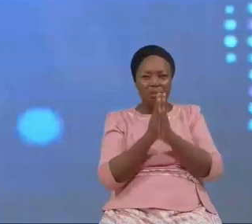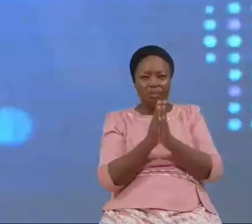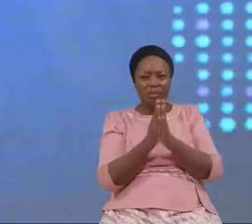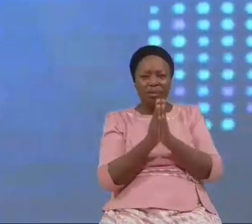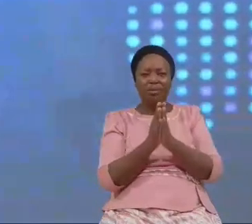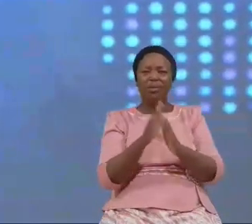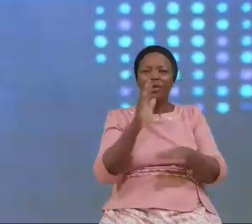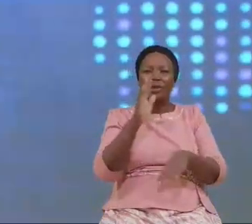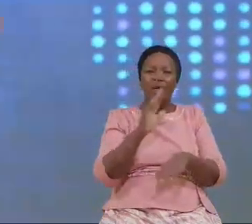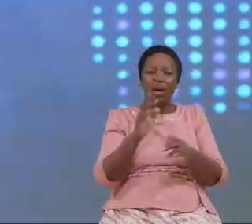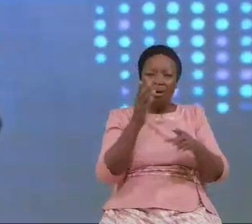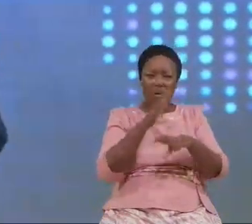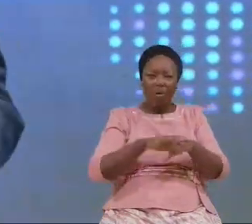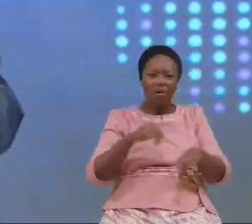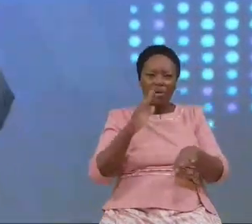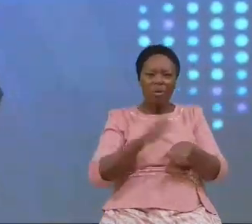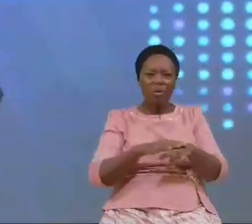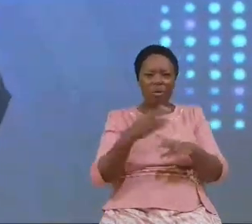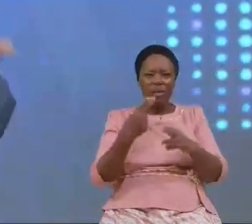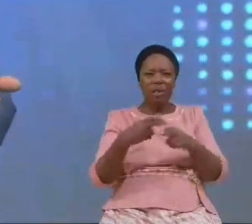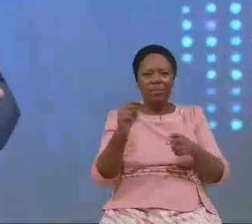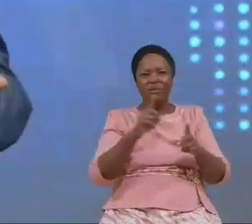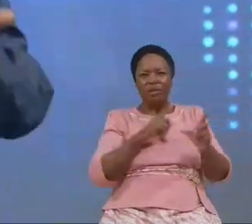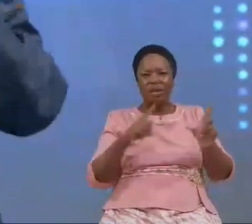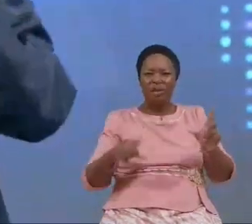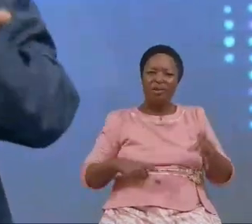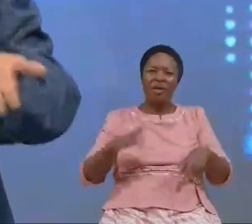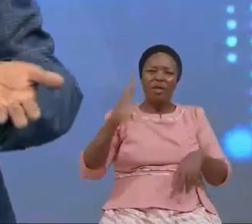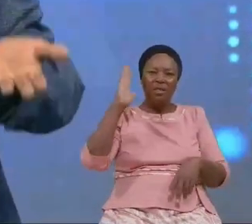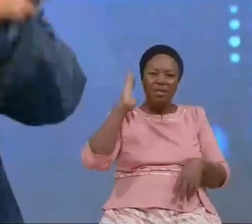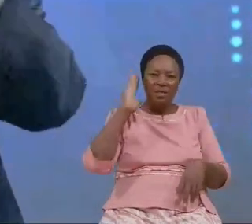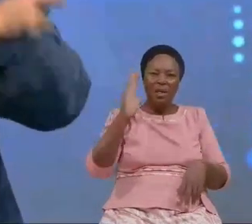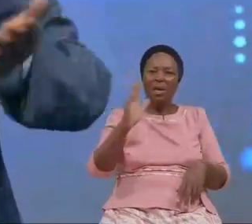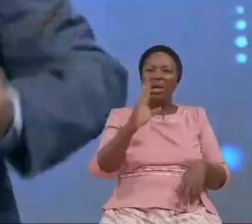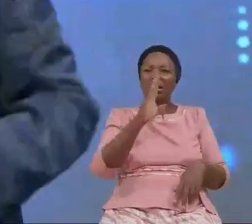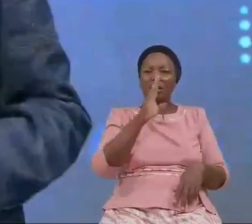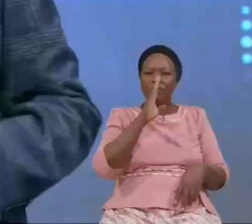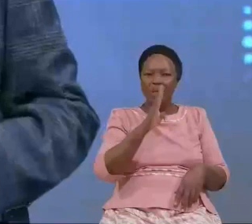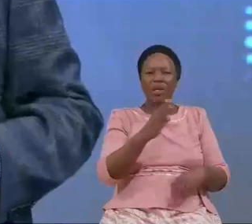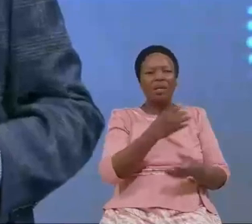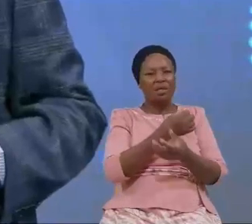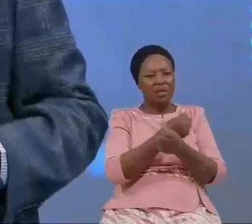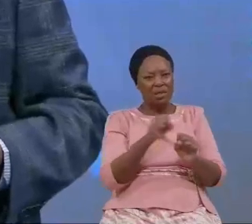nom du Seigneur sera sauvé